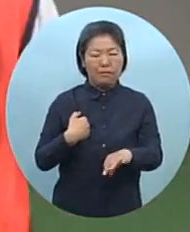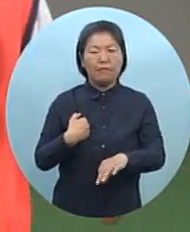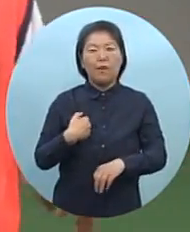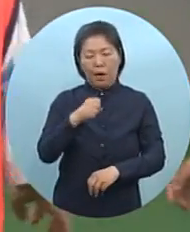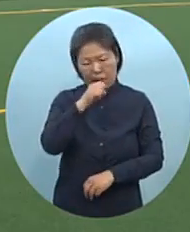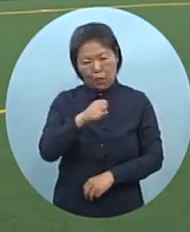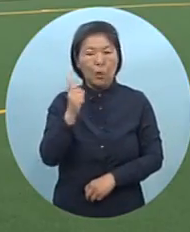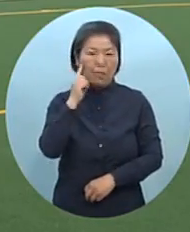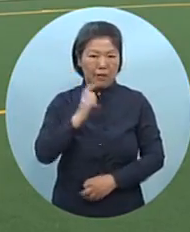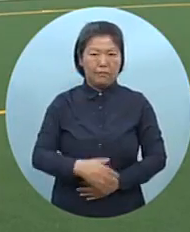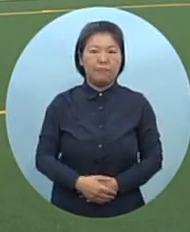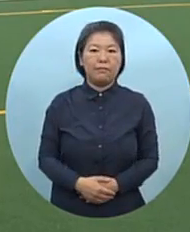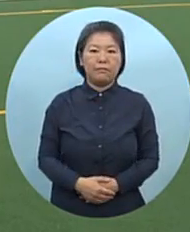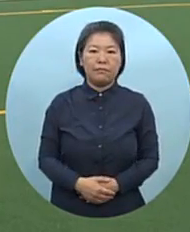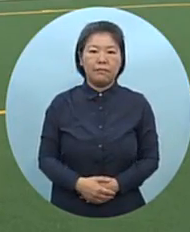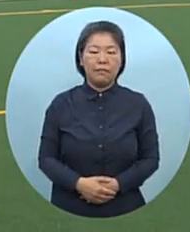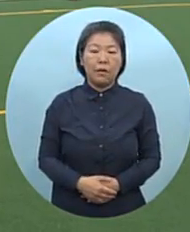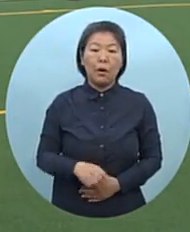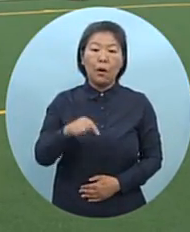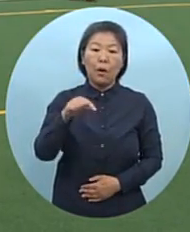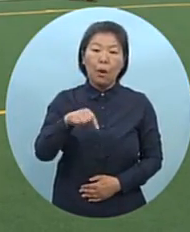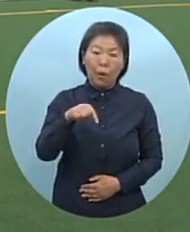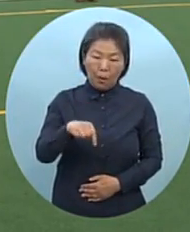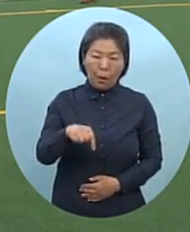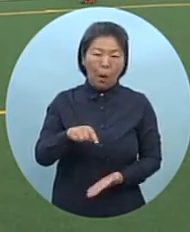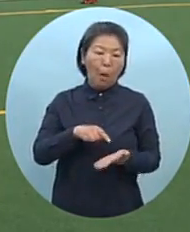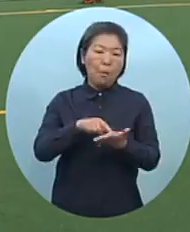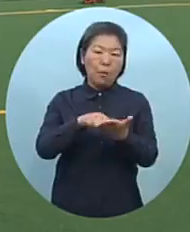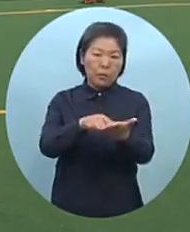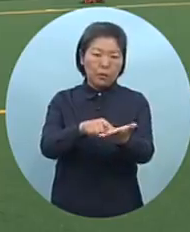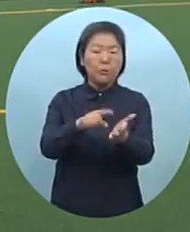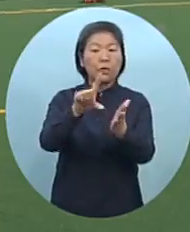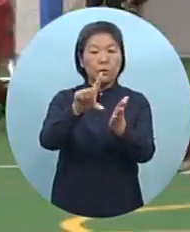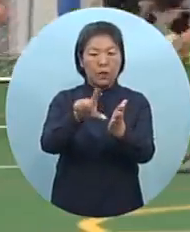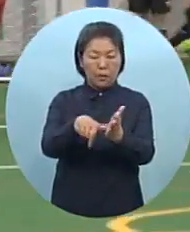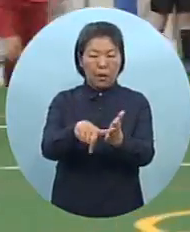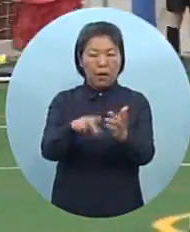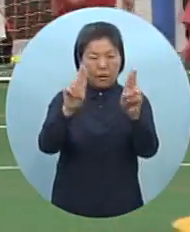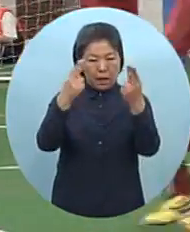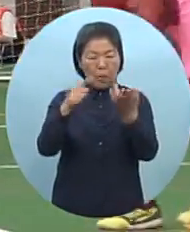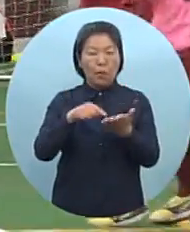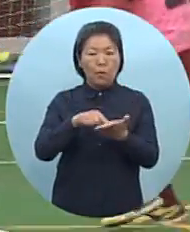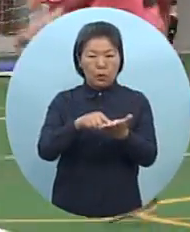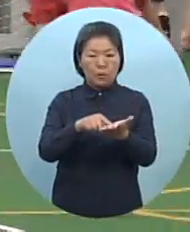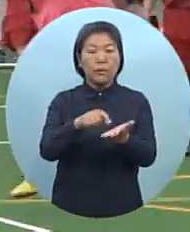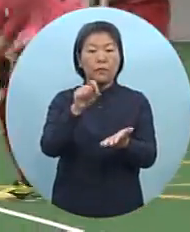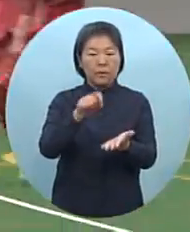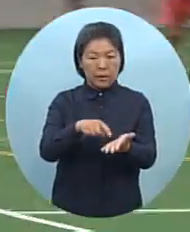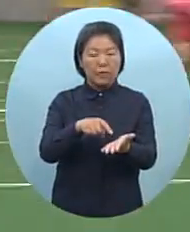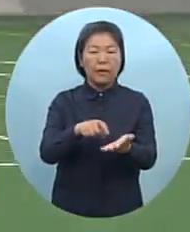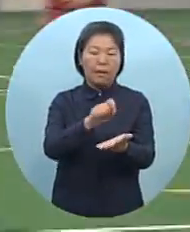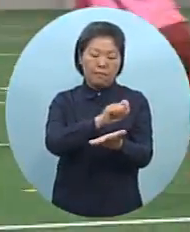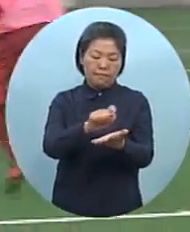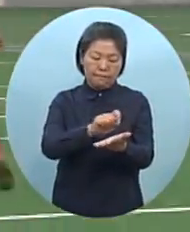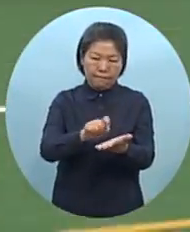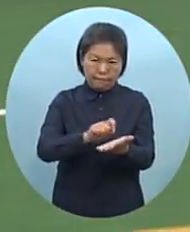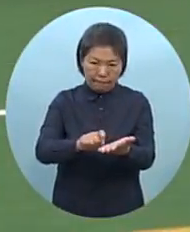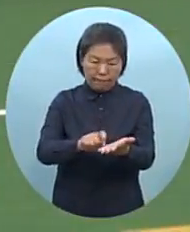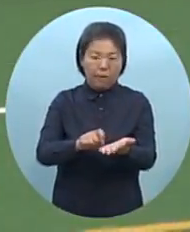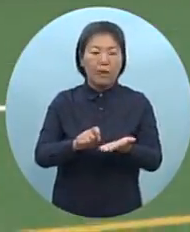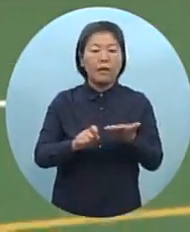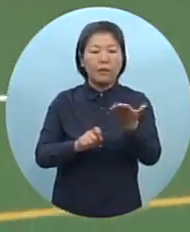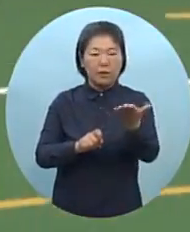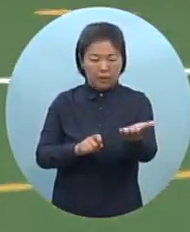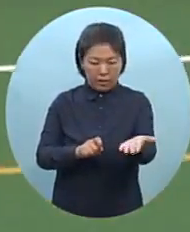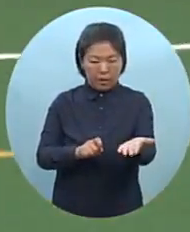たと思ってますグリーンベースを利用する場合は専用の申し込みに必要事故を入